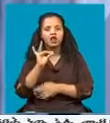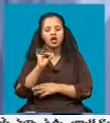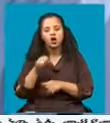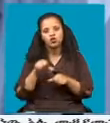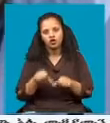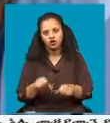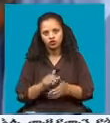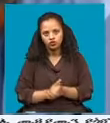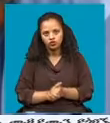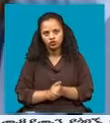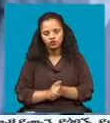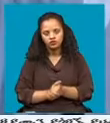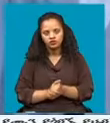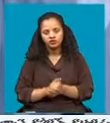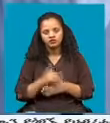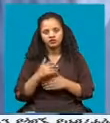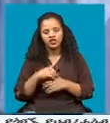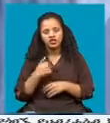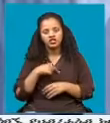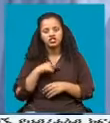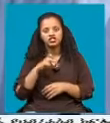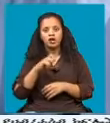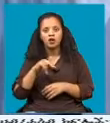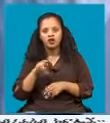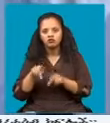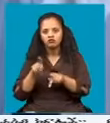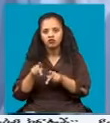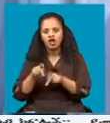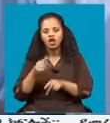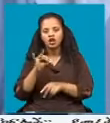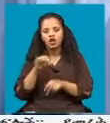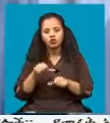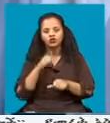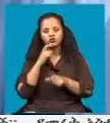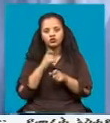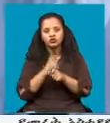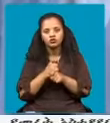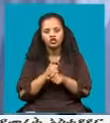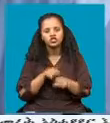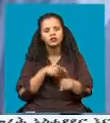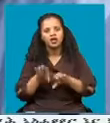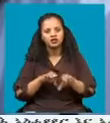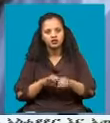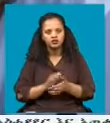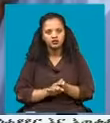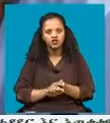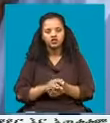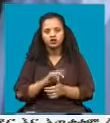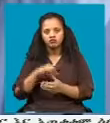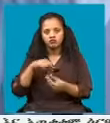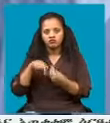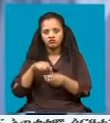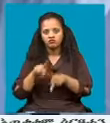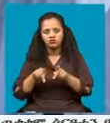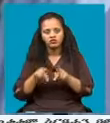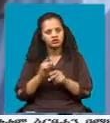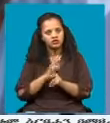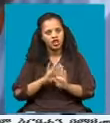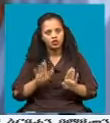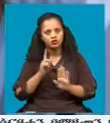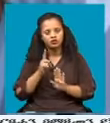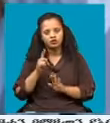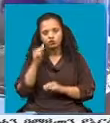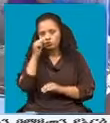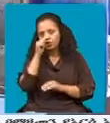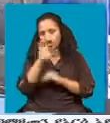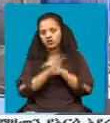ያቆያቸው፣ ጀማዓችንን አላህ ያቆይልን፣ እድሜያቸውን ረጅም አላህ ያርገው። ጀማዓችን ጥብቅ ይሁን፣ አገራችን ኢትዮጵያ